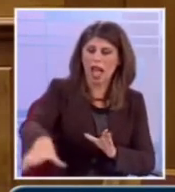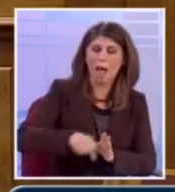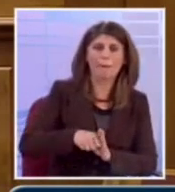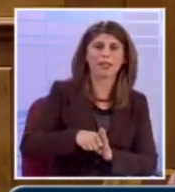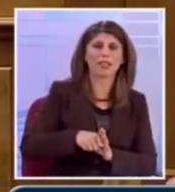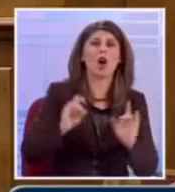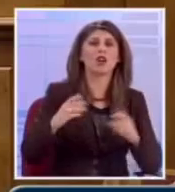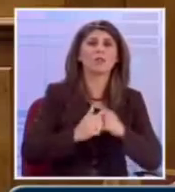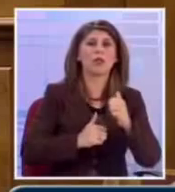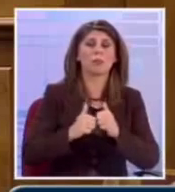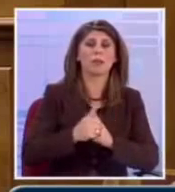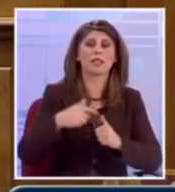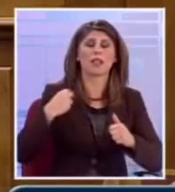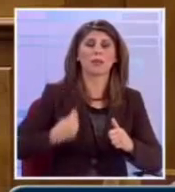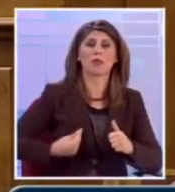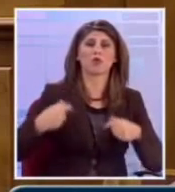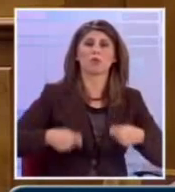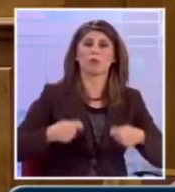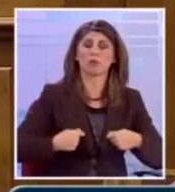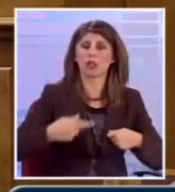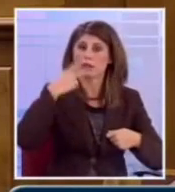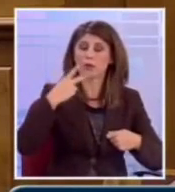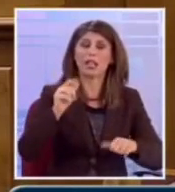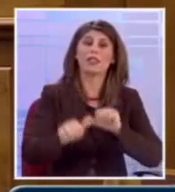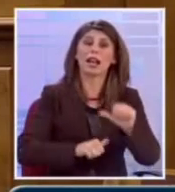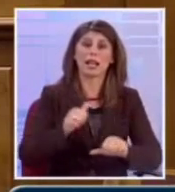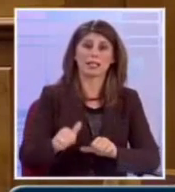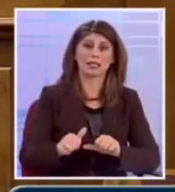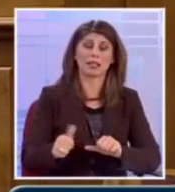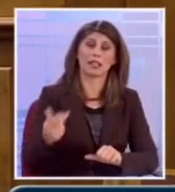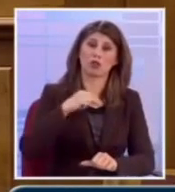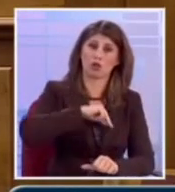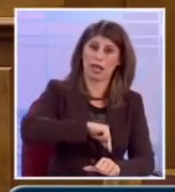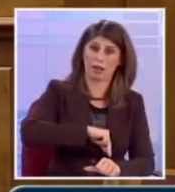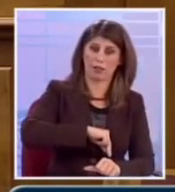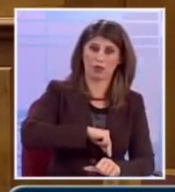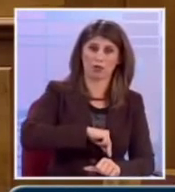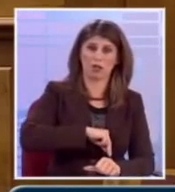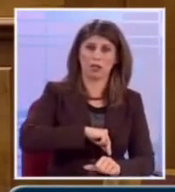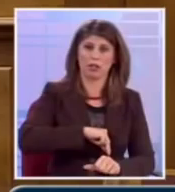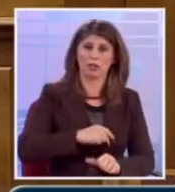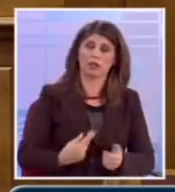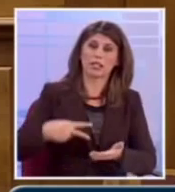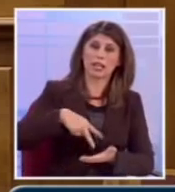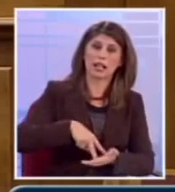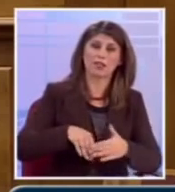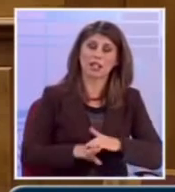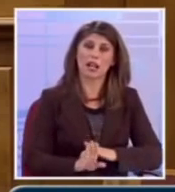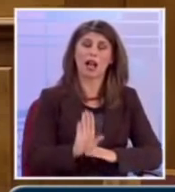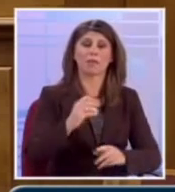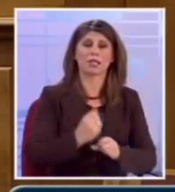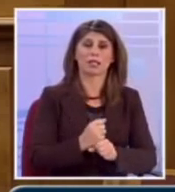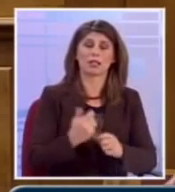δημόσιο πλούτο και δικαιώματα ή θα αναθεωρηθεί προς όφελος της ανόρθωσης, της ανάκαμψης, της